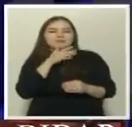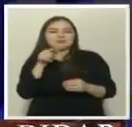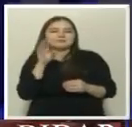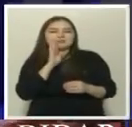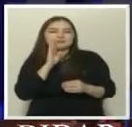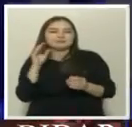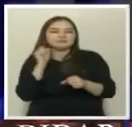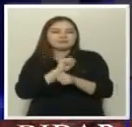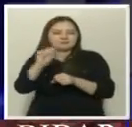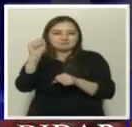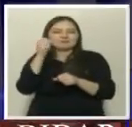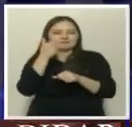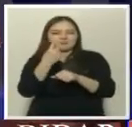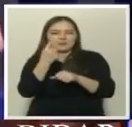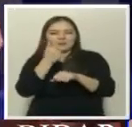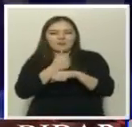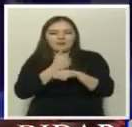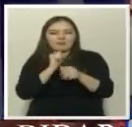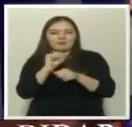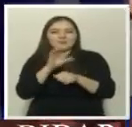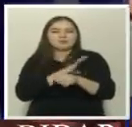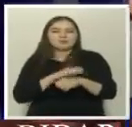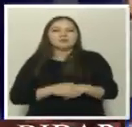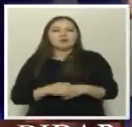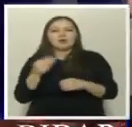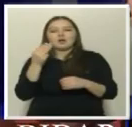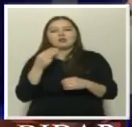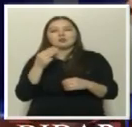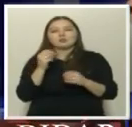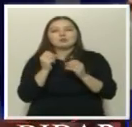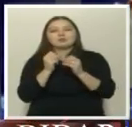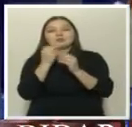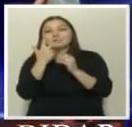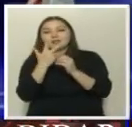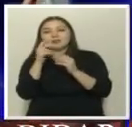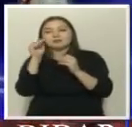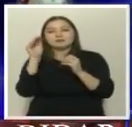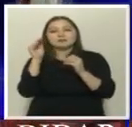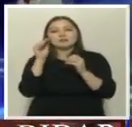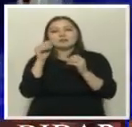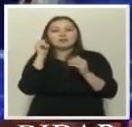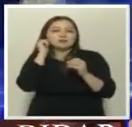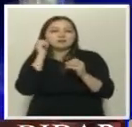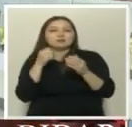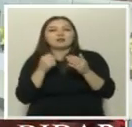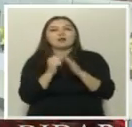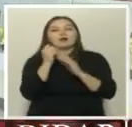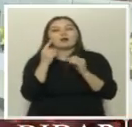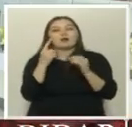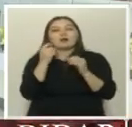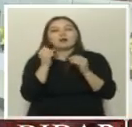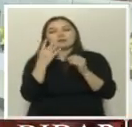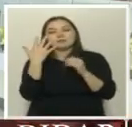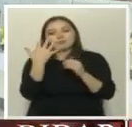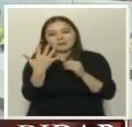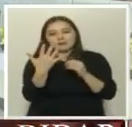череду праздничных мероприятий к юбилею «Актау», попробовали себя 13 участниц в возрасте от 5 до 15 лет. Мне очень